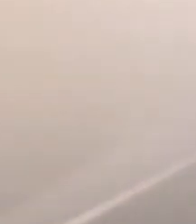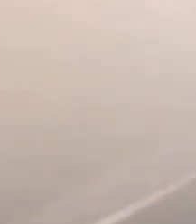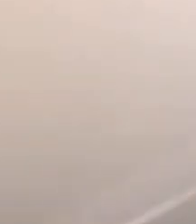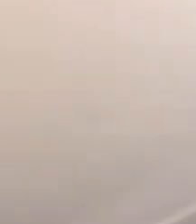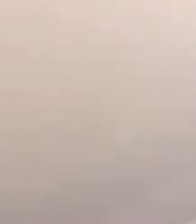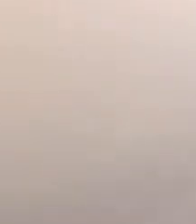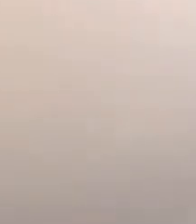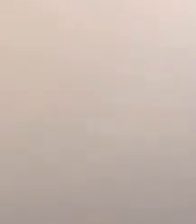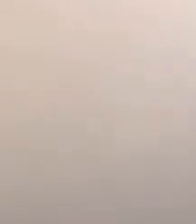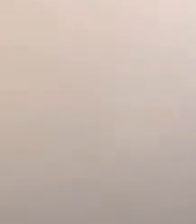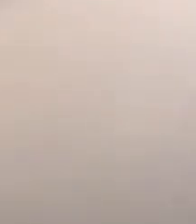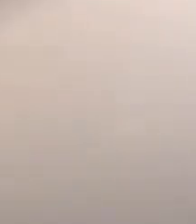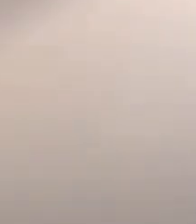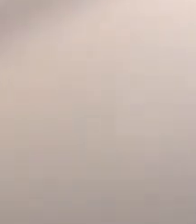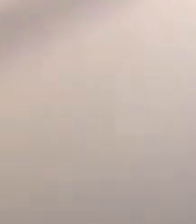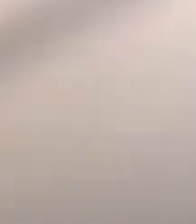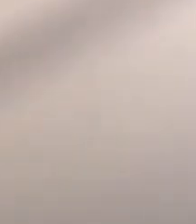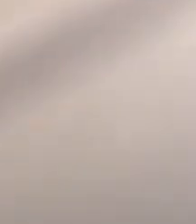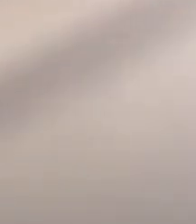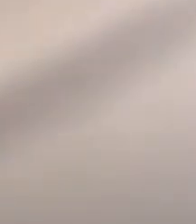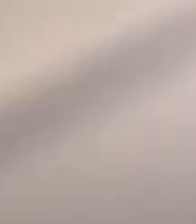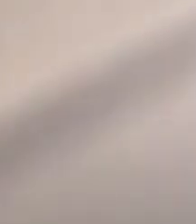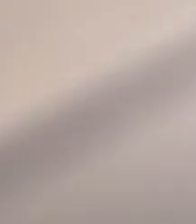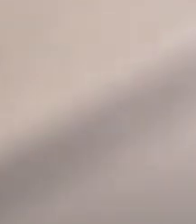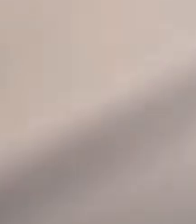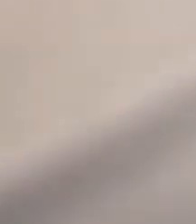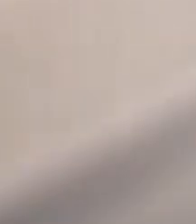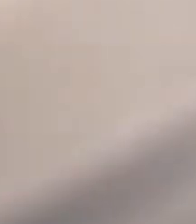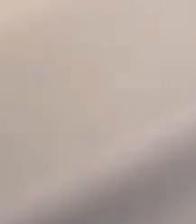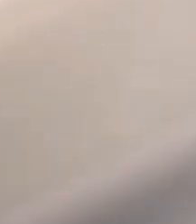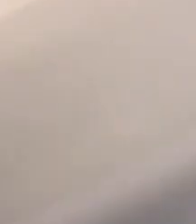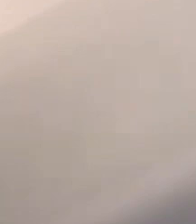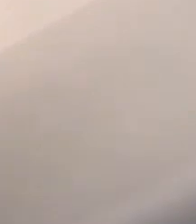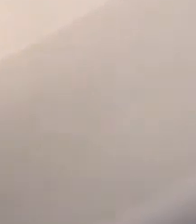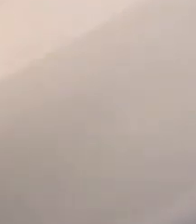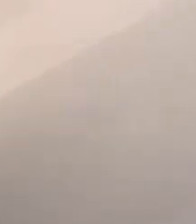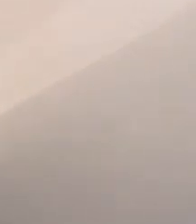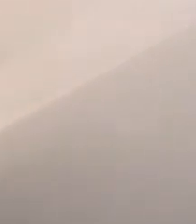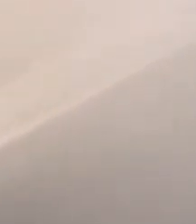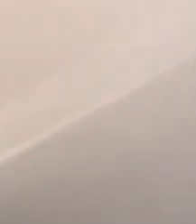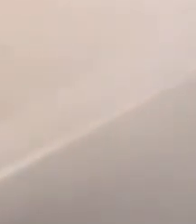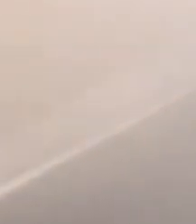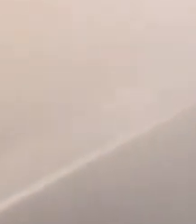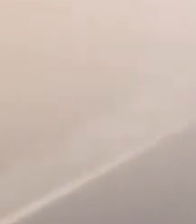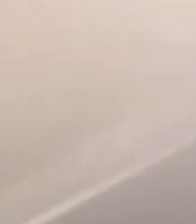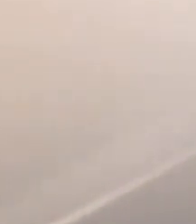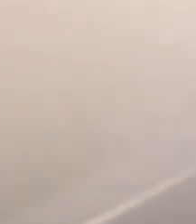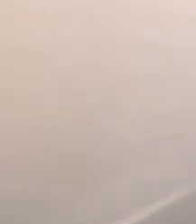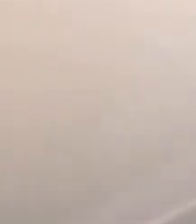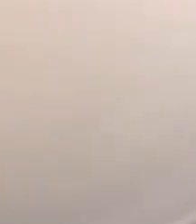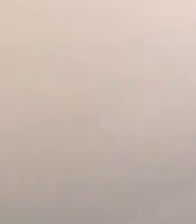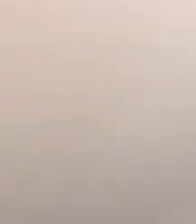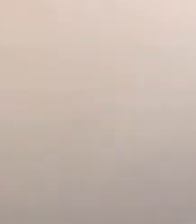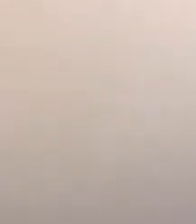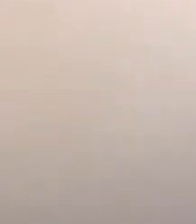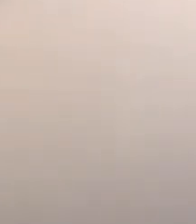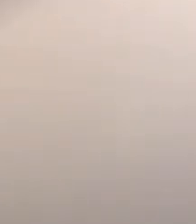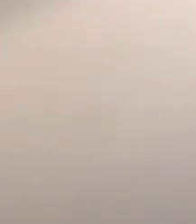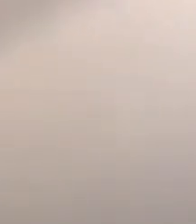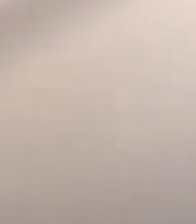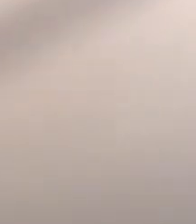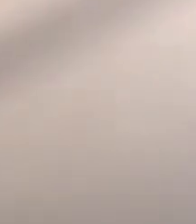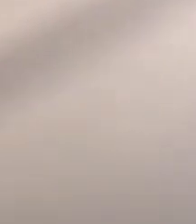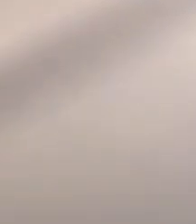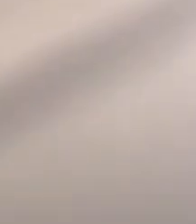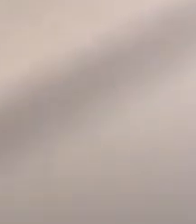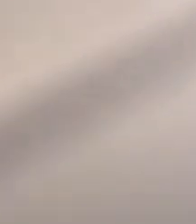para sa pinakasariwang balita, mag-subscribe kayo sa aming YouTube channel. Para sa mga kapuso abroad, pwede nyo rin kaming makasama